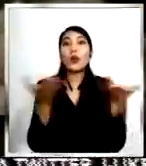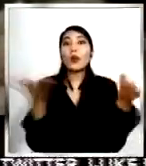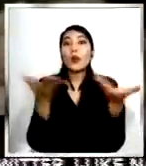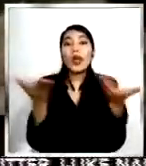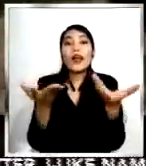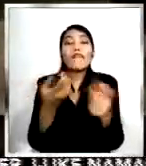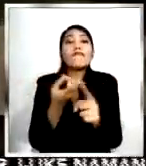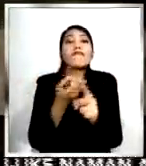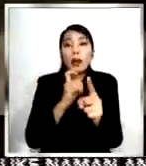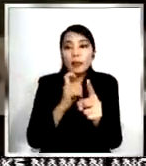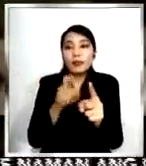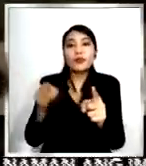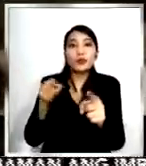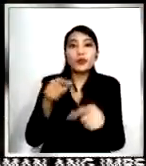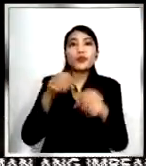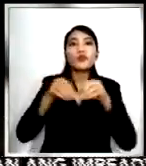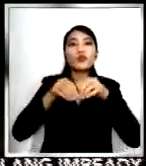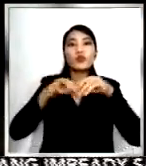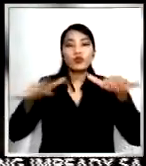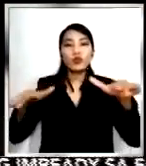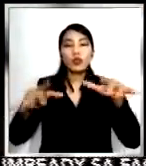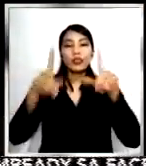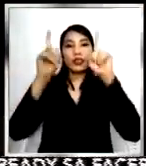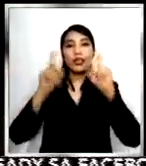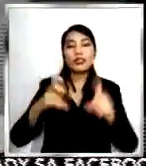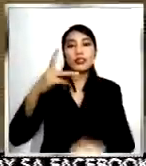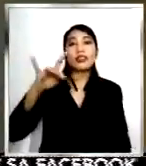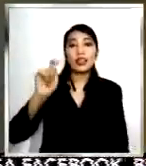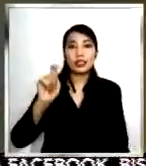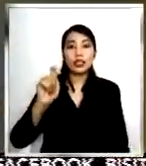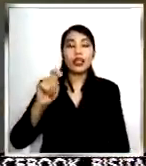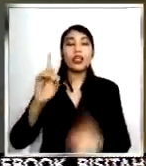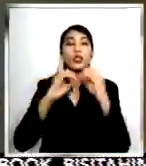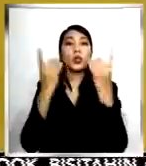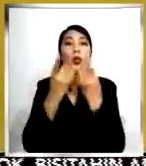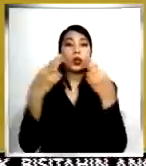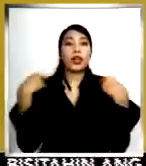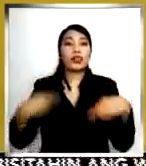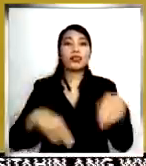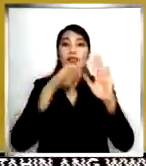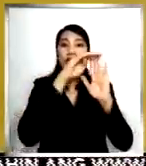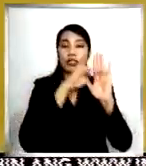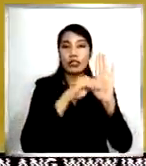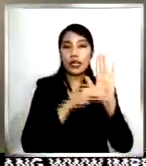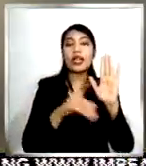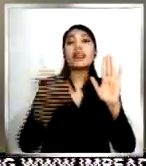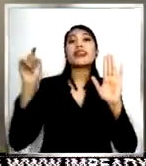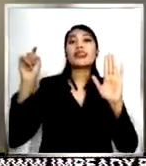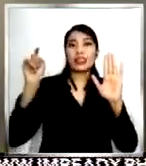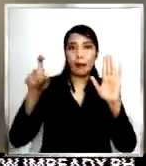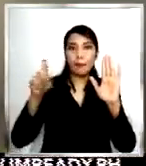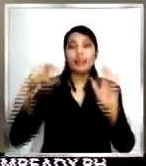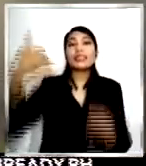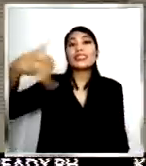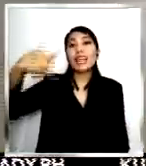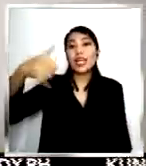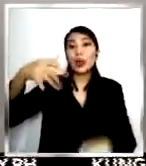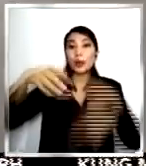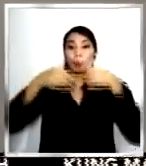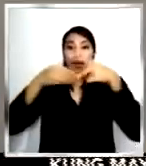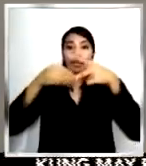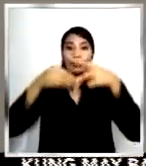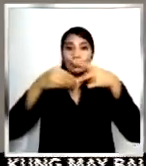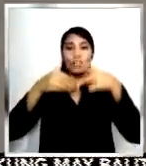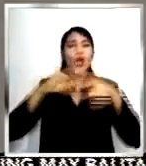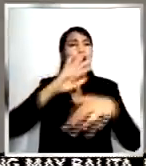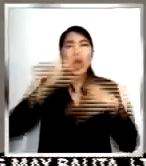sa pamantayan ng Department of Health, ayon sa DENR, dapat nakalagay sa dilaw na plastic bag ang medical wastes. Kaya babala